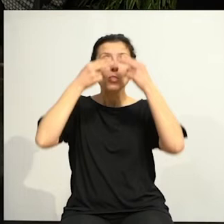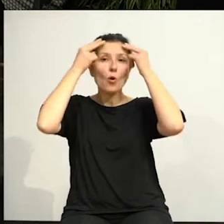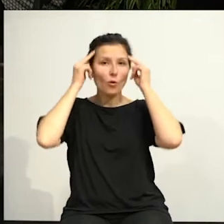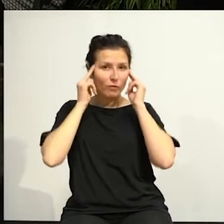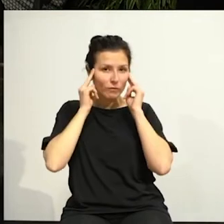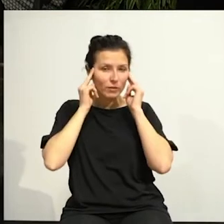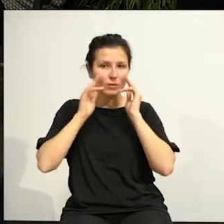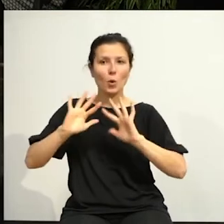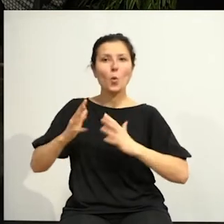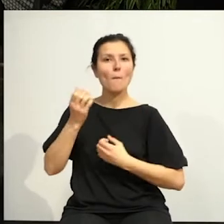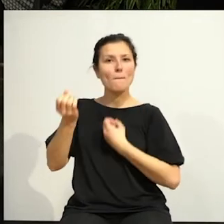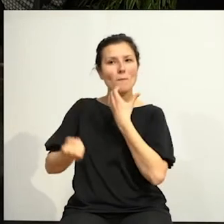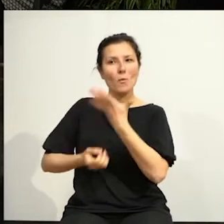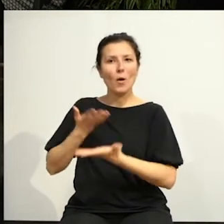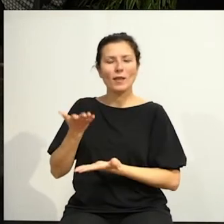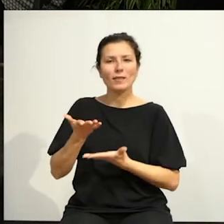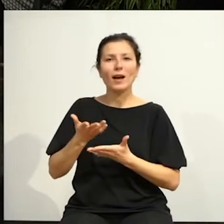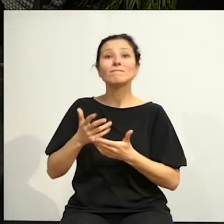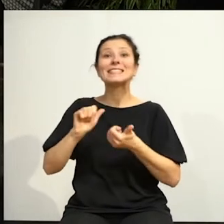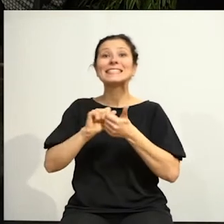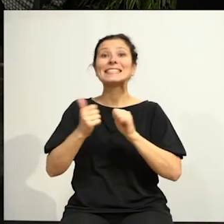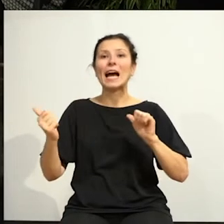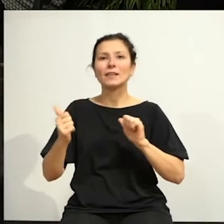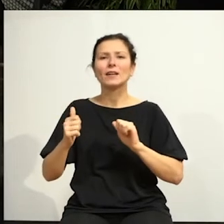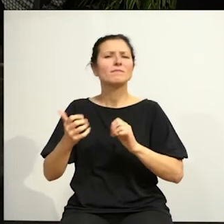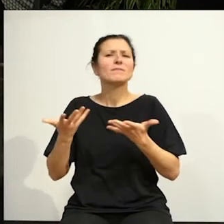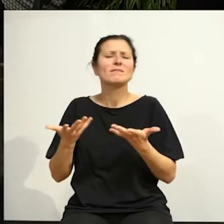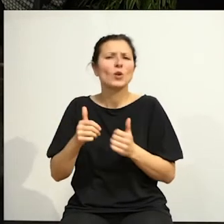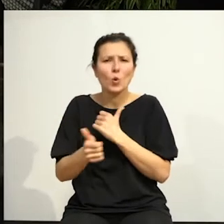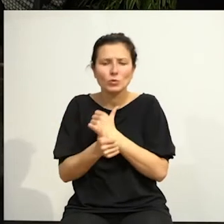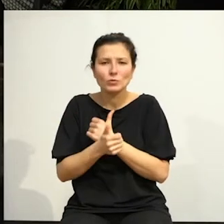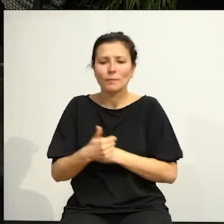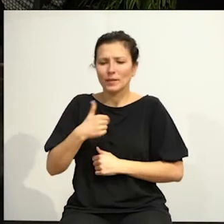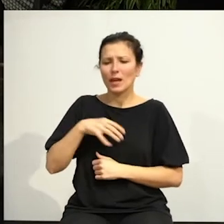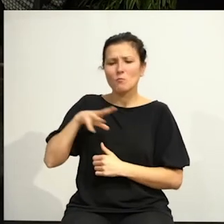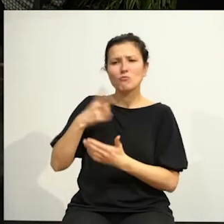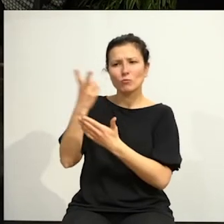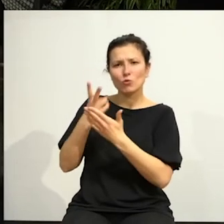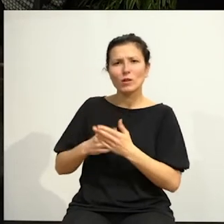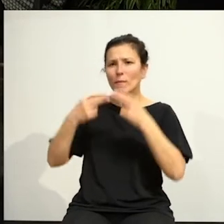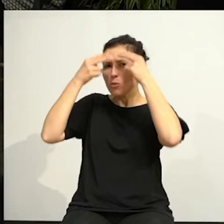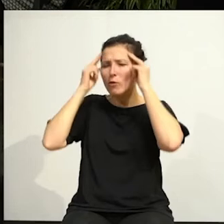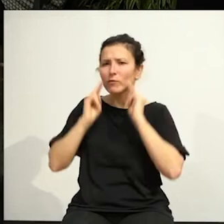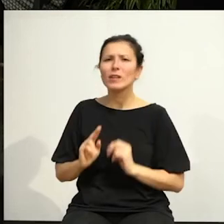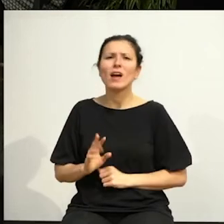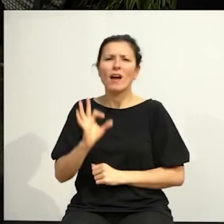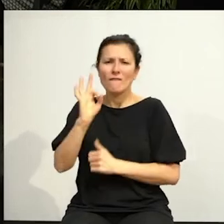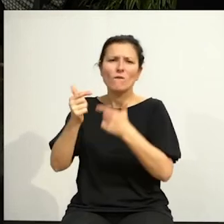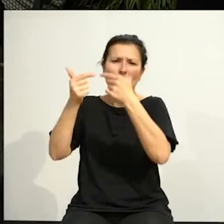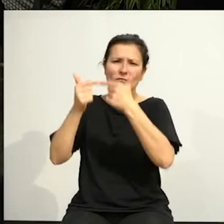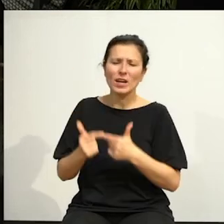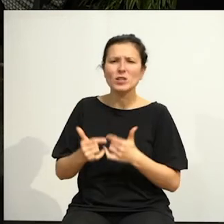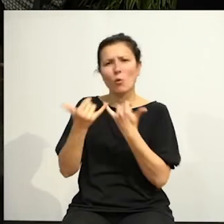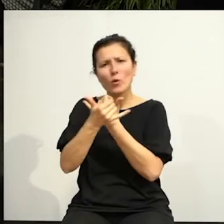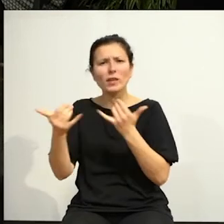jest poetą zdania. To znaczy, kiedy czytałem Norwida, czy lirykę, czy jego większe poematy,